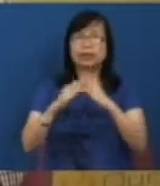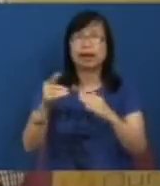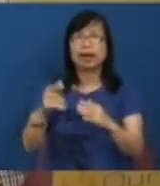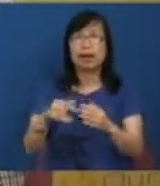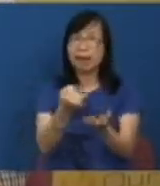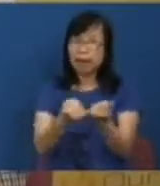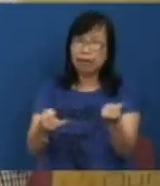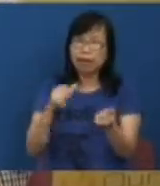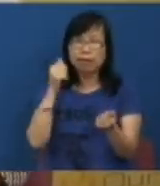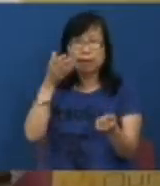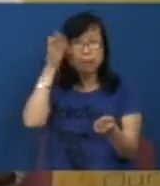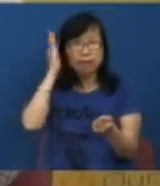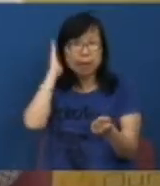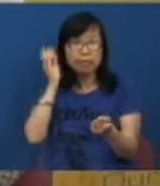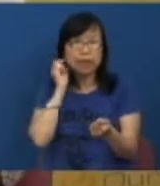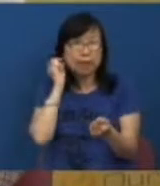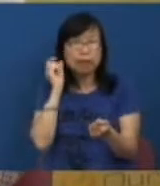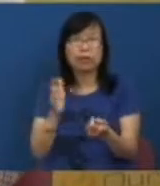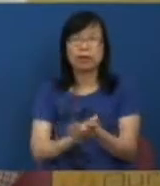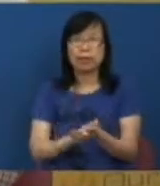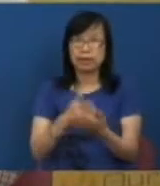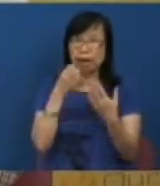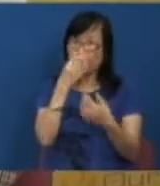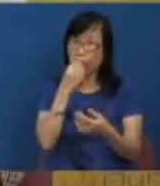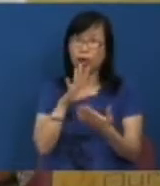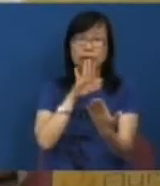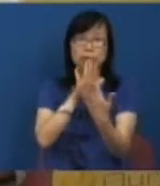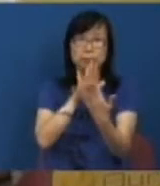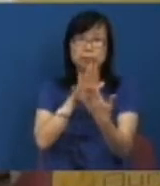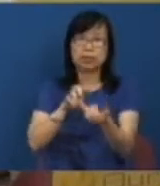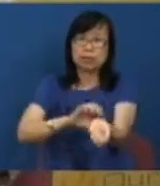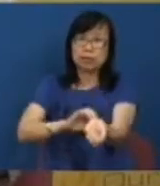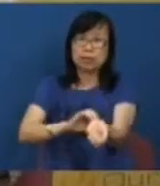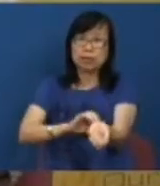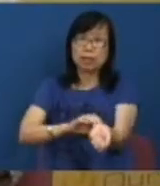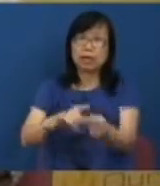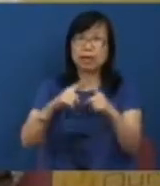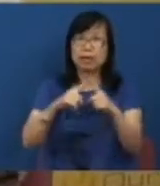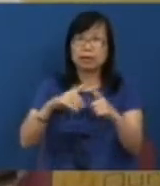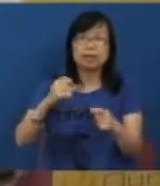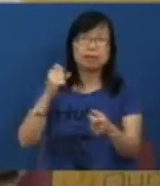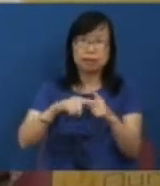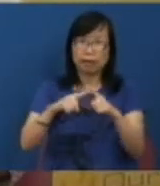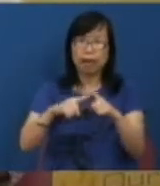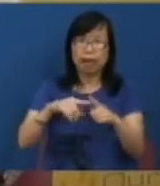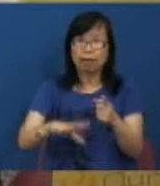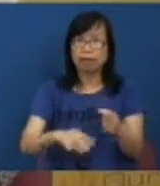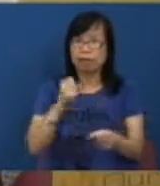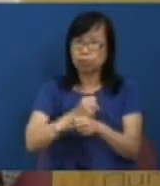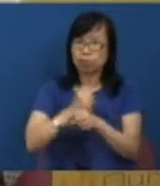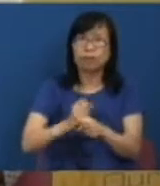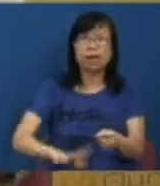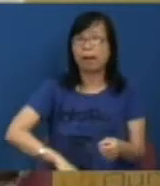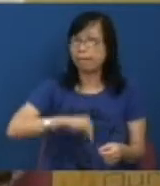諗初生嬰兒，特別香港即係而家面對即係醫療人手不足嘅問題咧。咁我哋就住呢兩個大議題